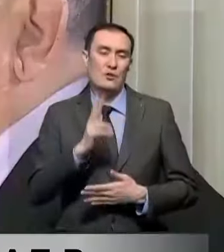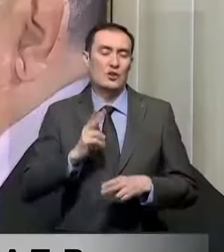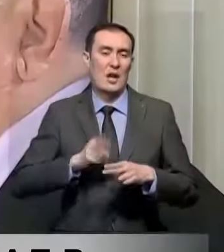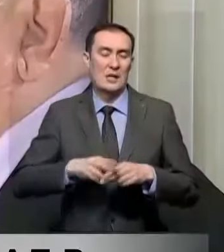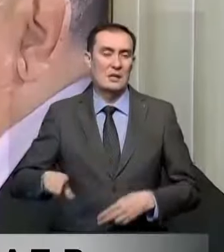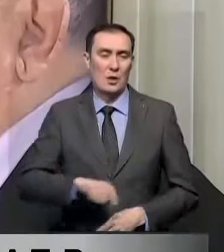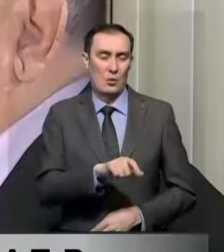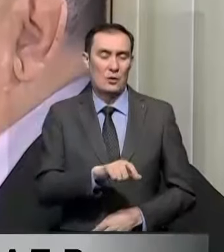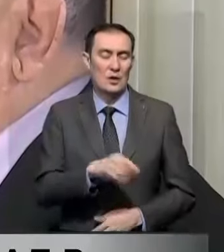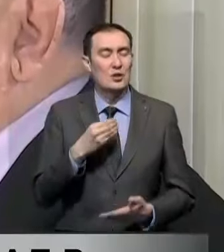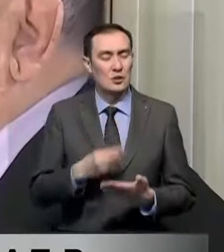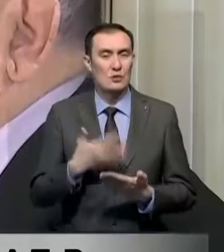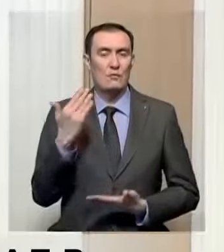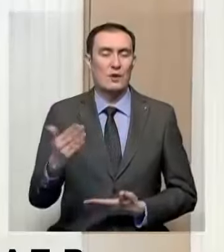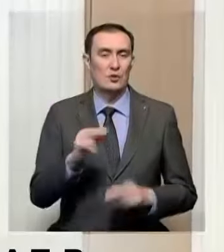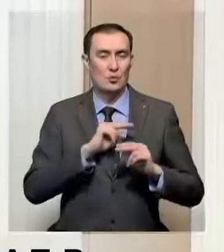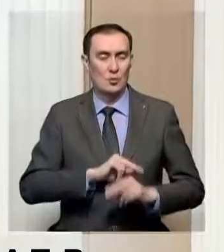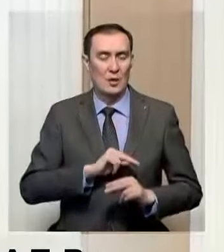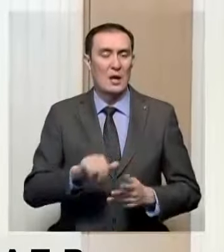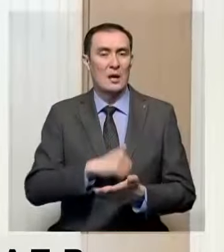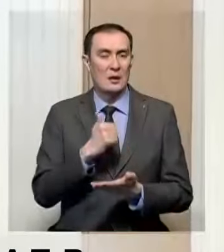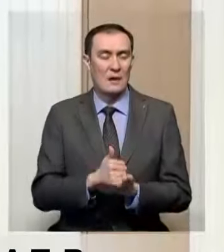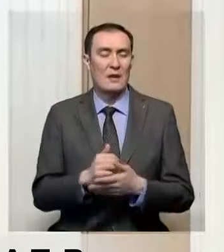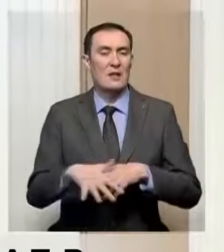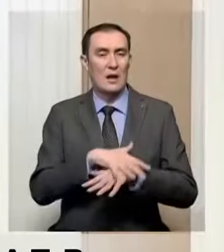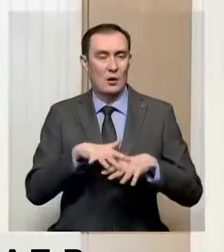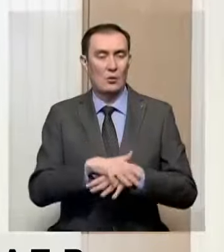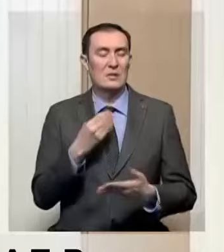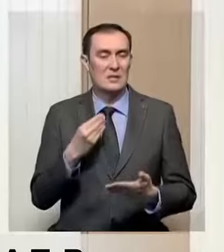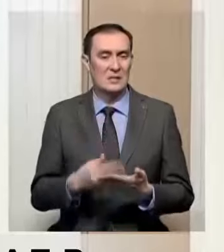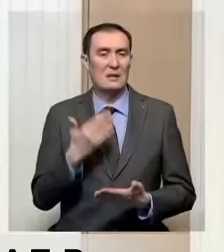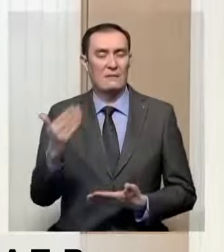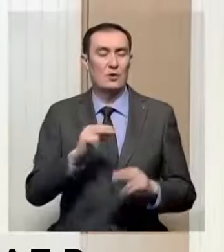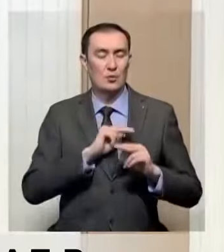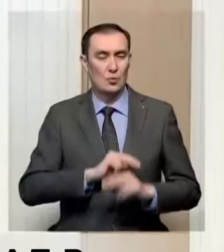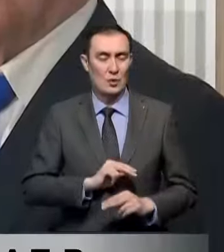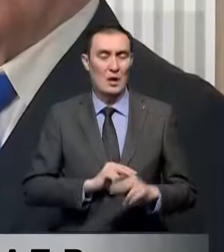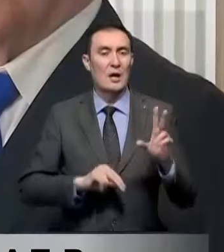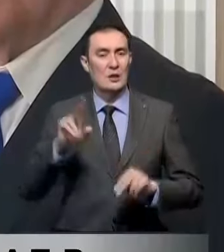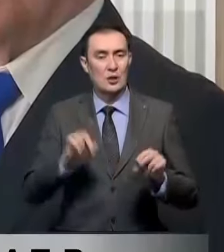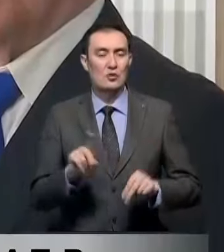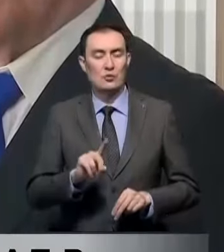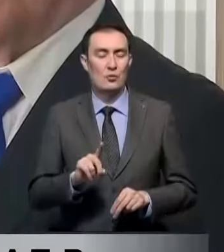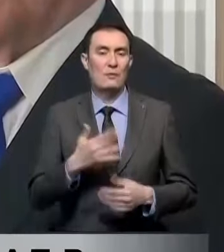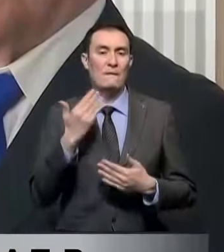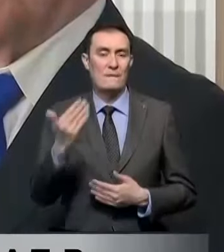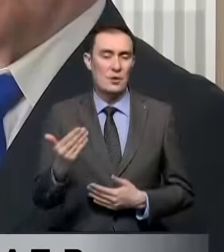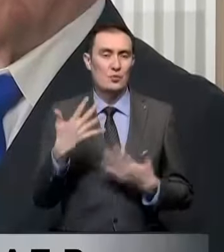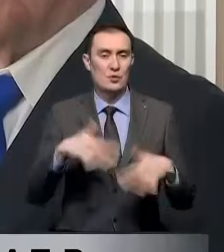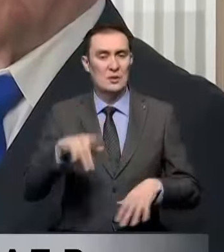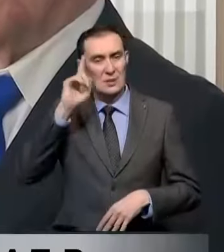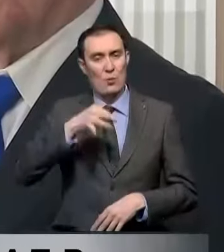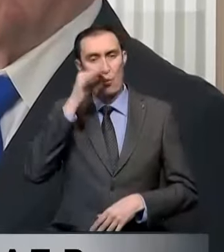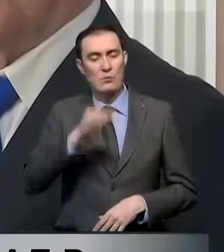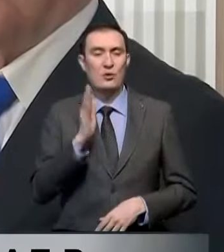дороге. Ценю ваш труд. Самое главное, общество ценит ваш труд. Надеюсь, что с высоты опыта вы